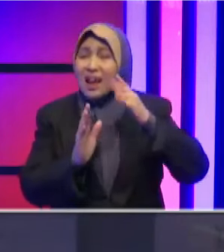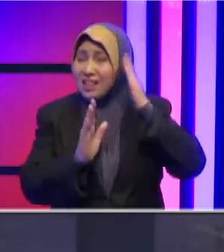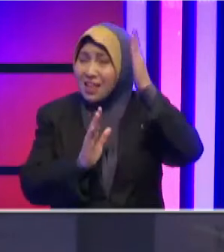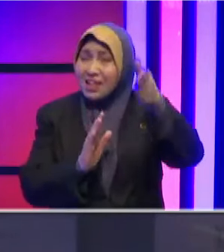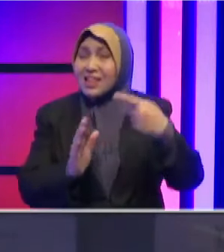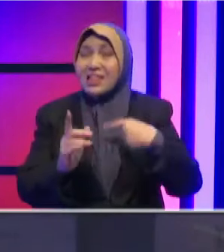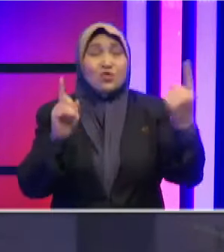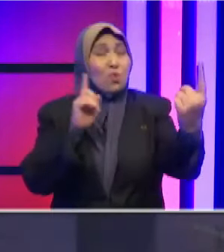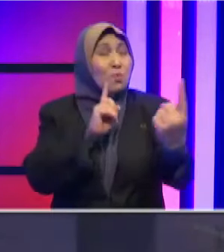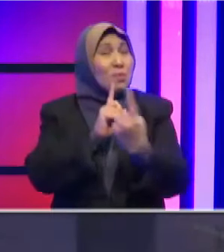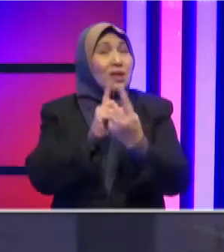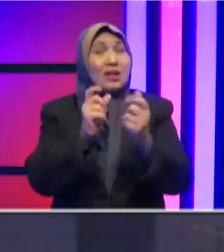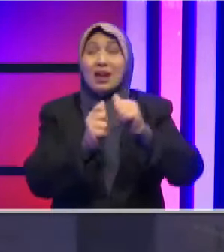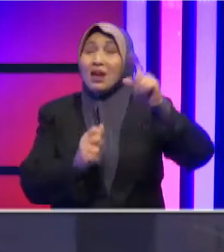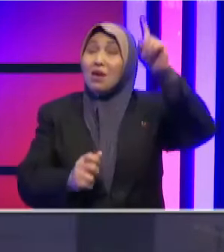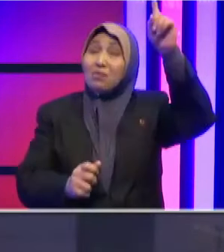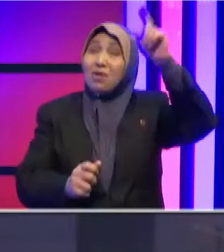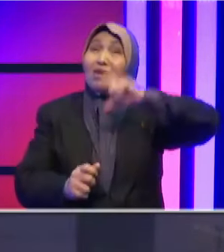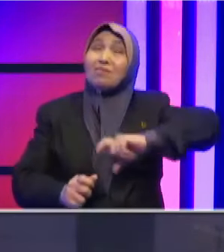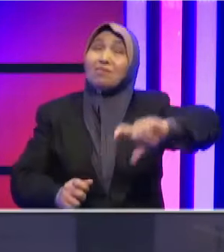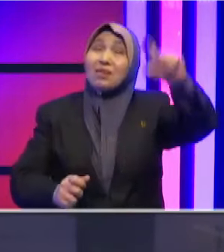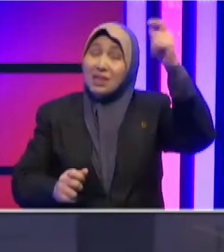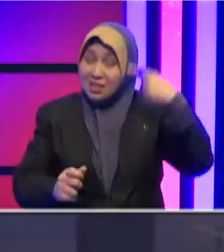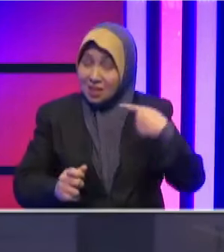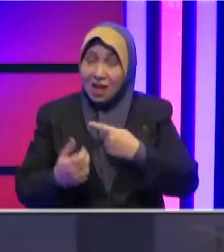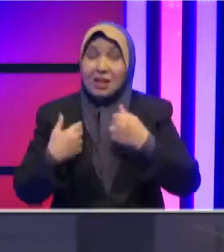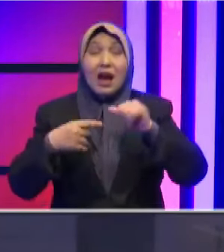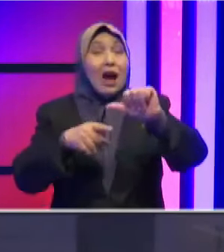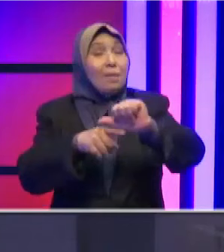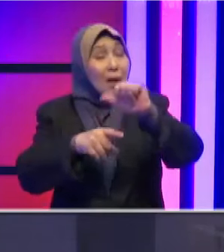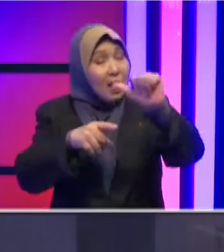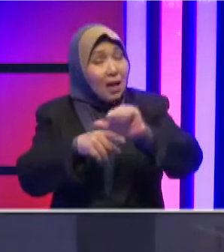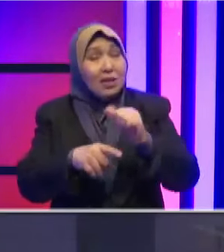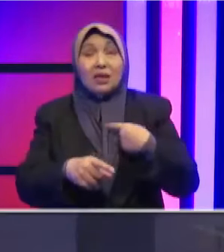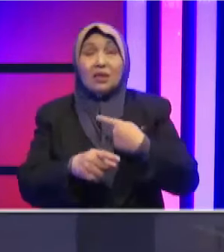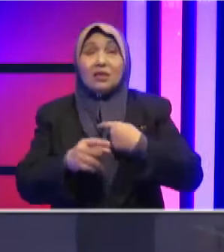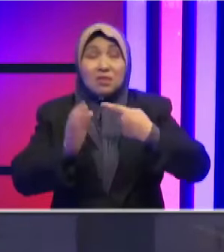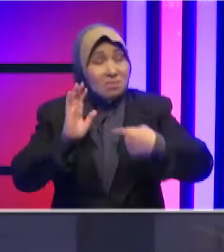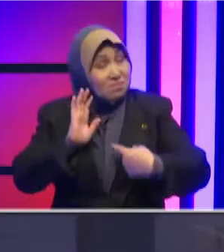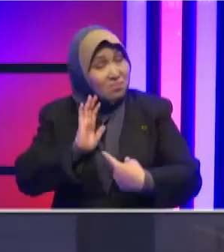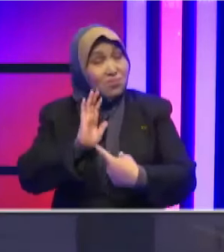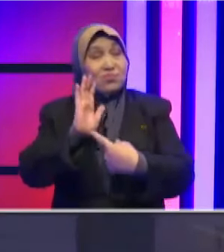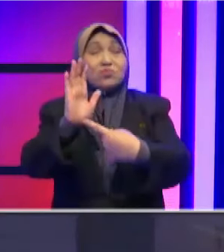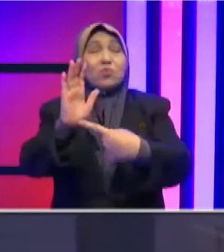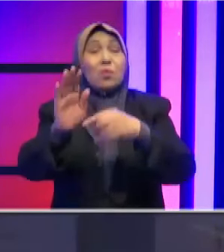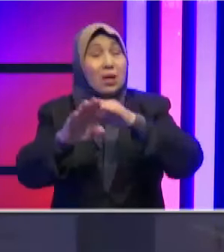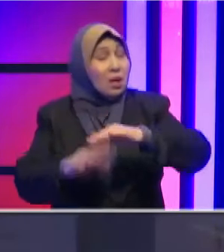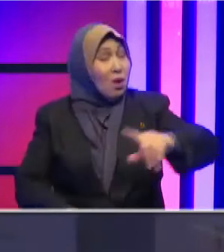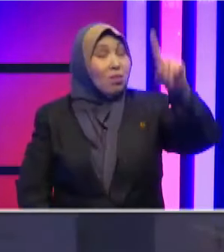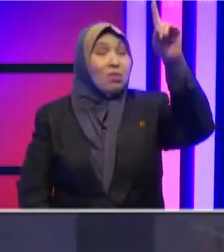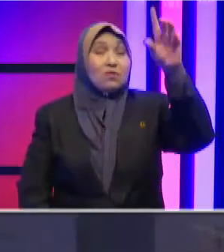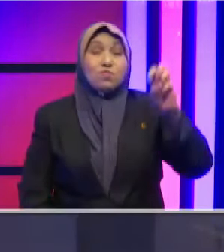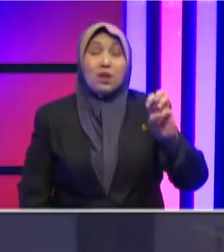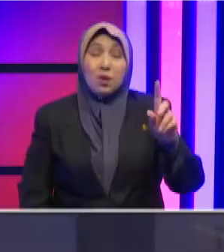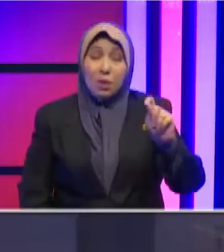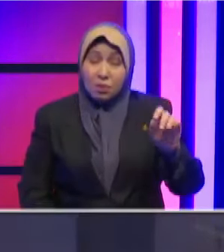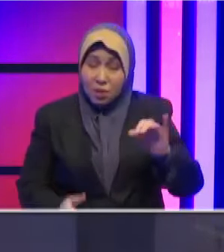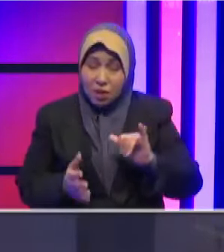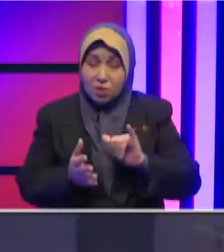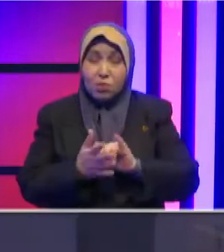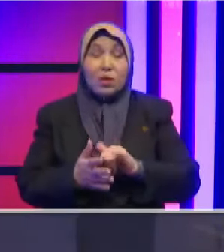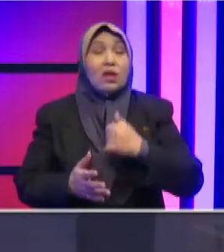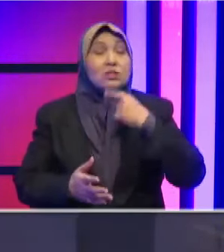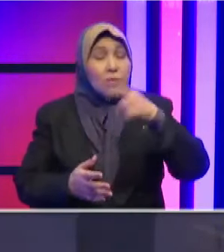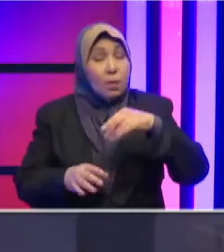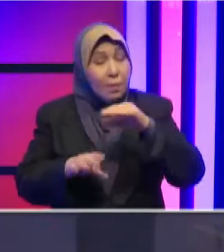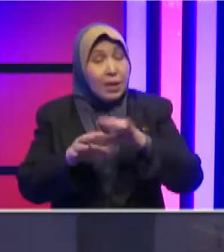subhanahuwata'ala kita ada amalan-amalan yang kita persembahkan kepada Allah Subhanahu wa ta'ala itu disebutkan